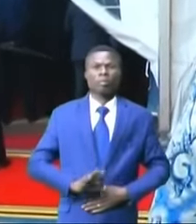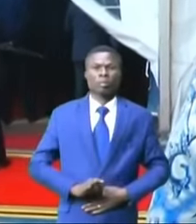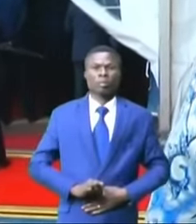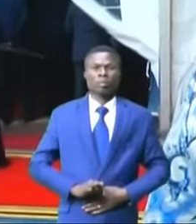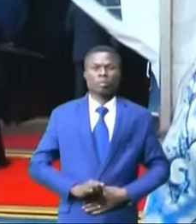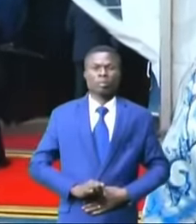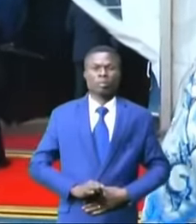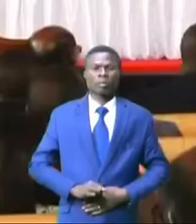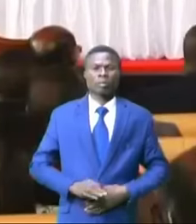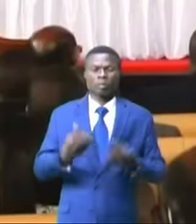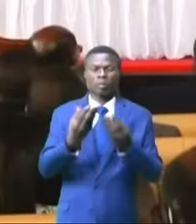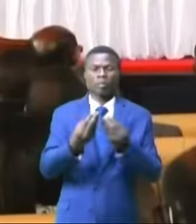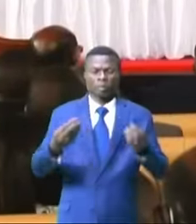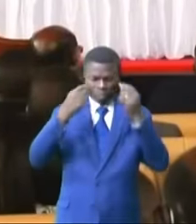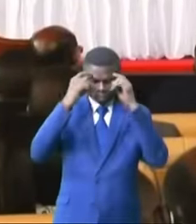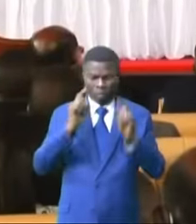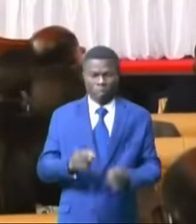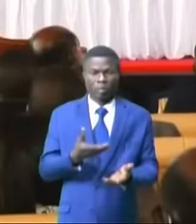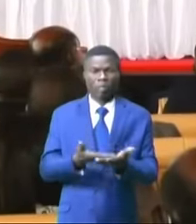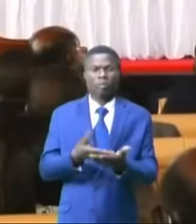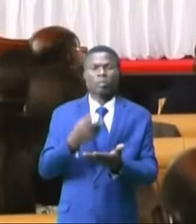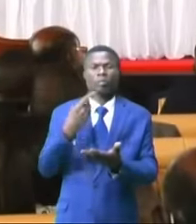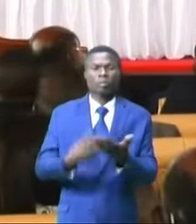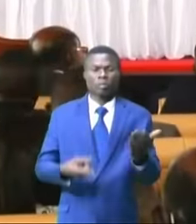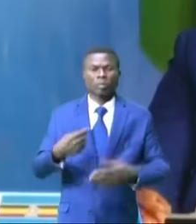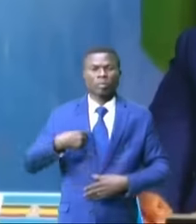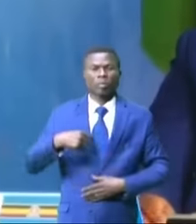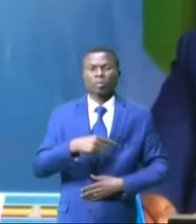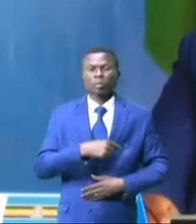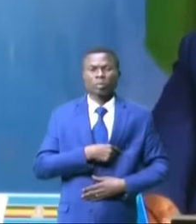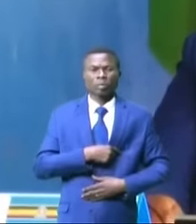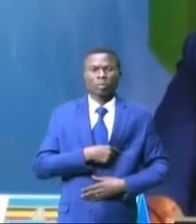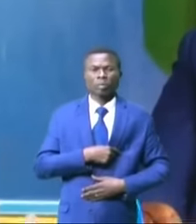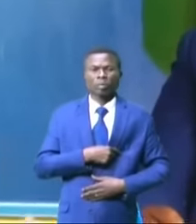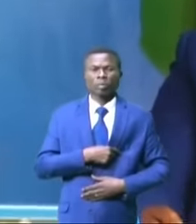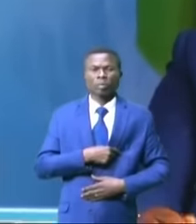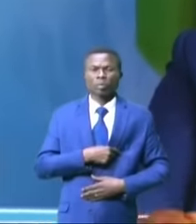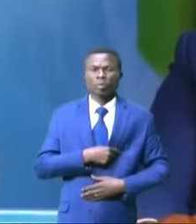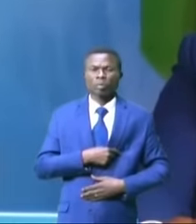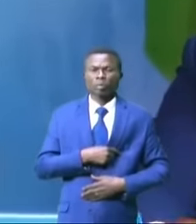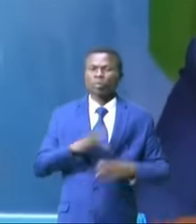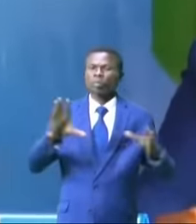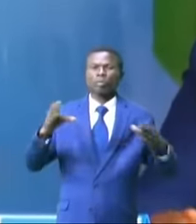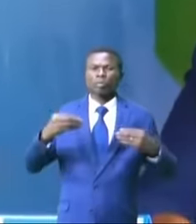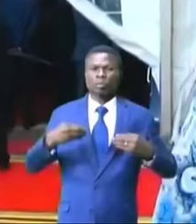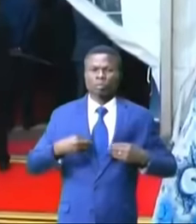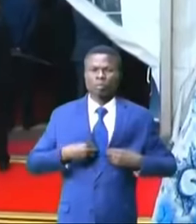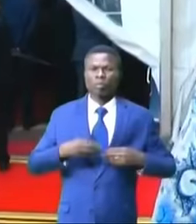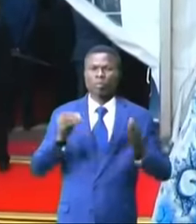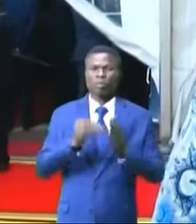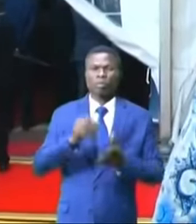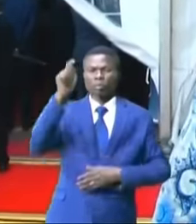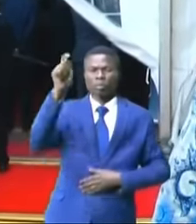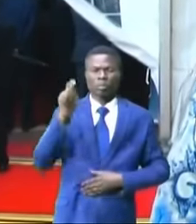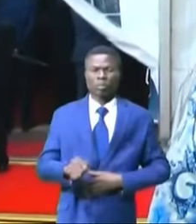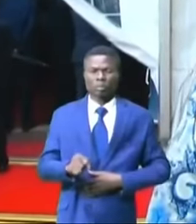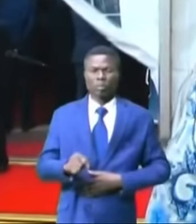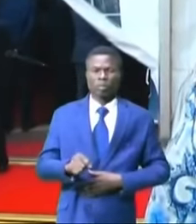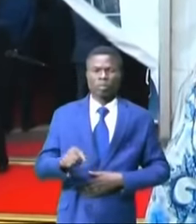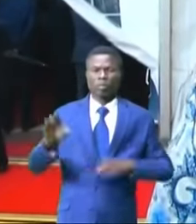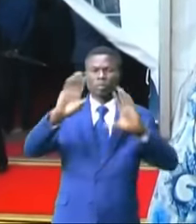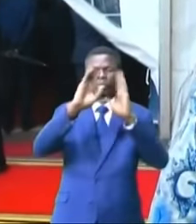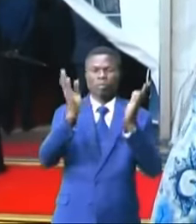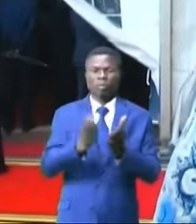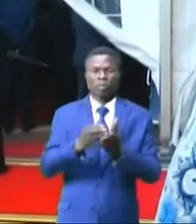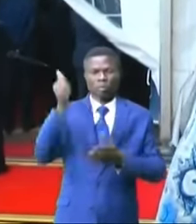la résolution qui a été prise ici, c'est que nous ne renouvellerons pas le mandat de la force régionale de la communauté d'Afrique